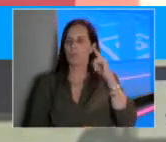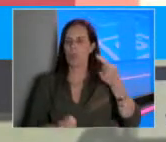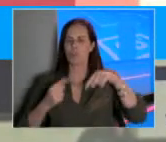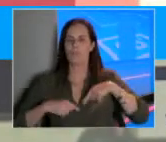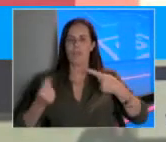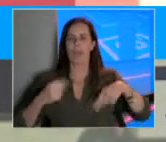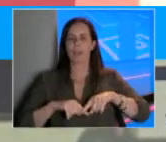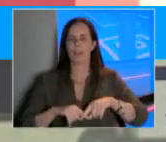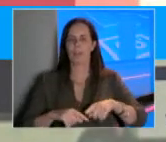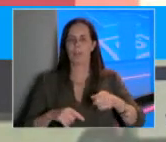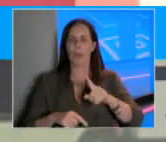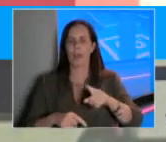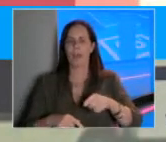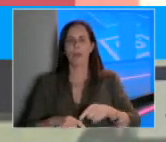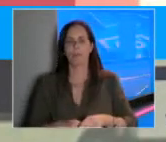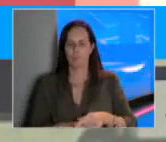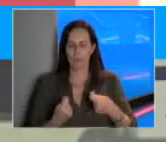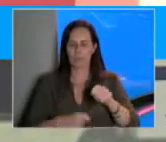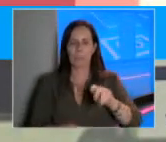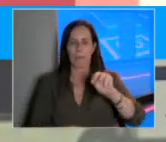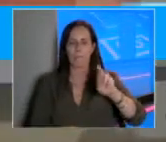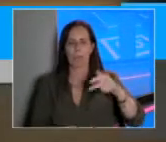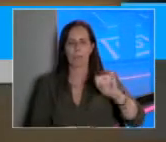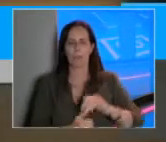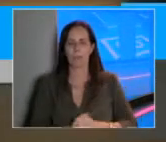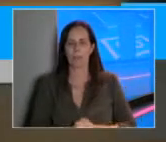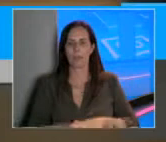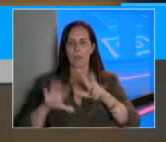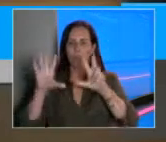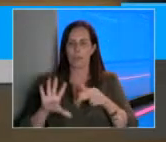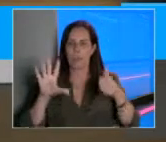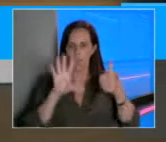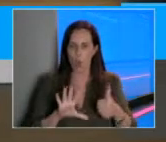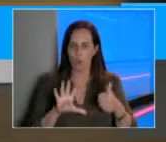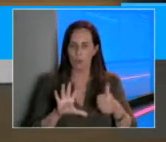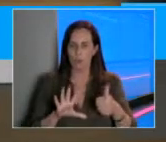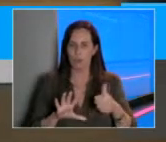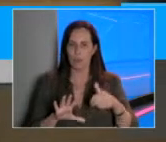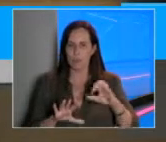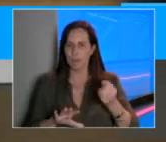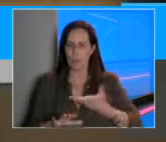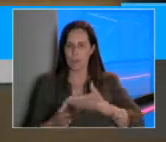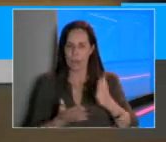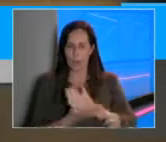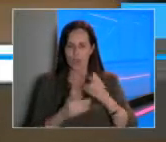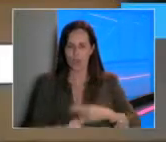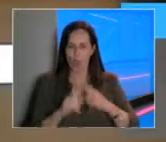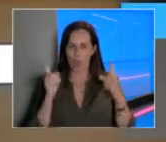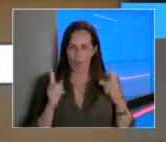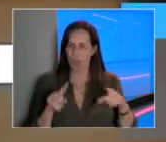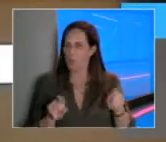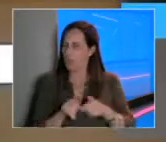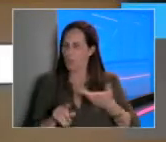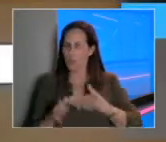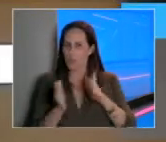הוועדה, חבר הכנסת יעקב מרגי, בנושא הזה, ונמשיך לדבר. הנה. בשמיני ליוני, ככל שלא תתקבל החלטה אחרת, כמו